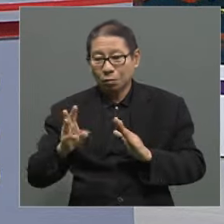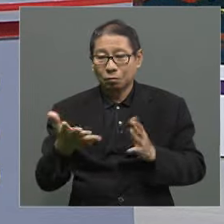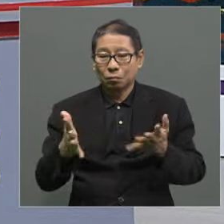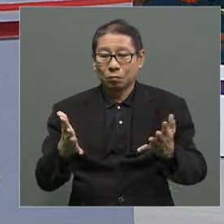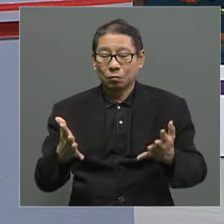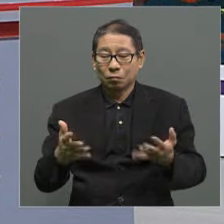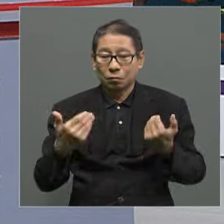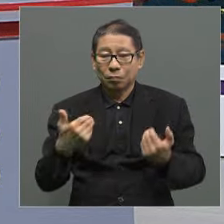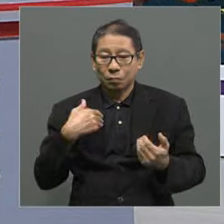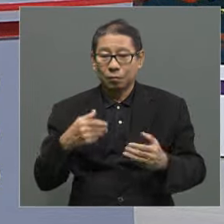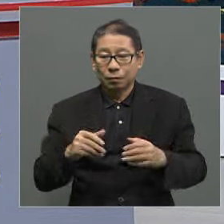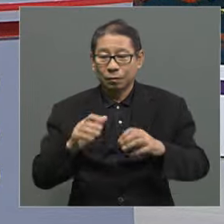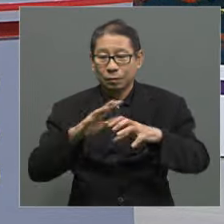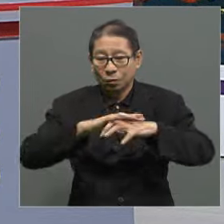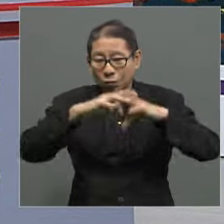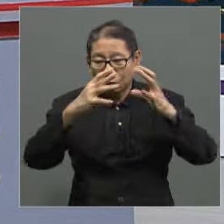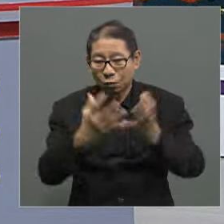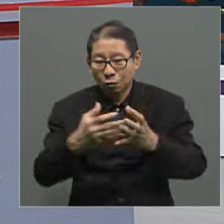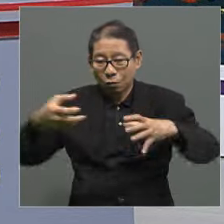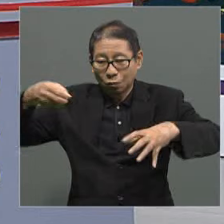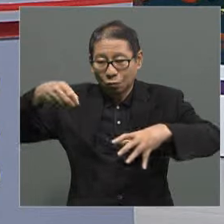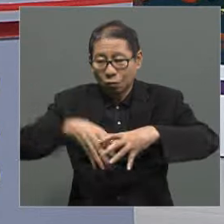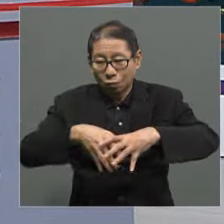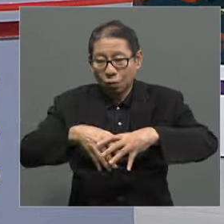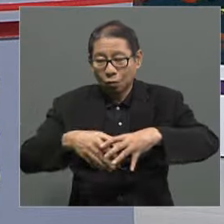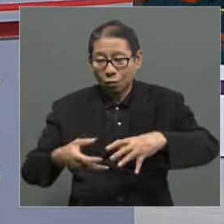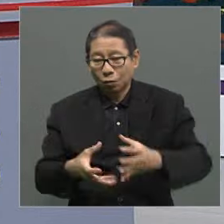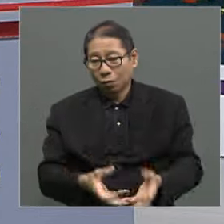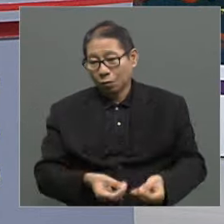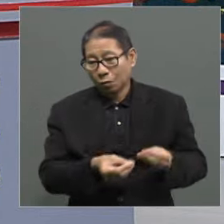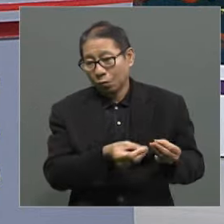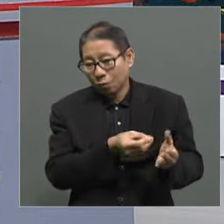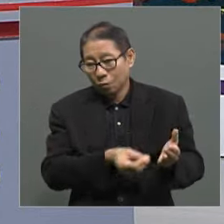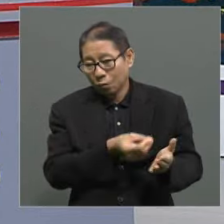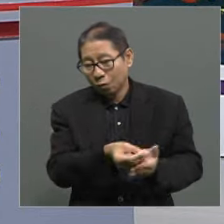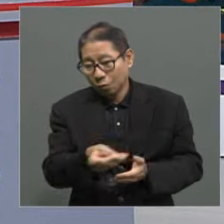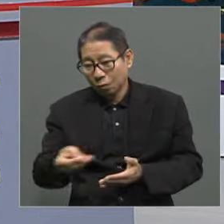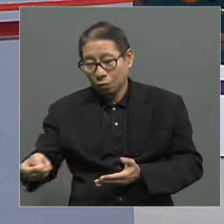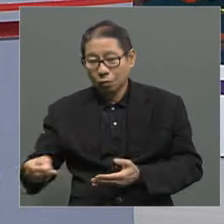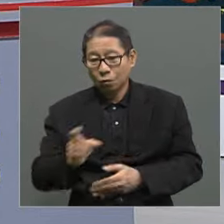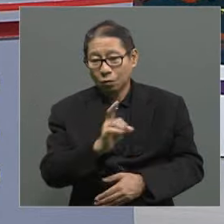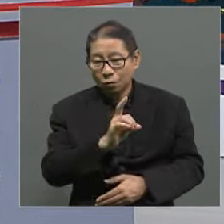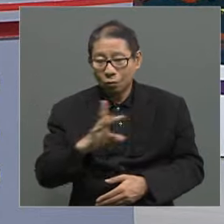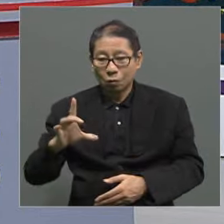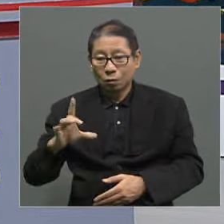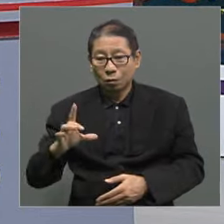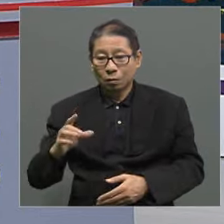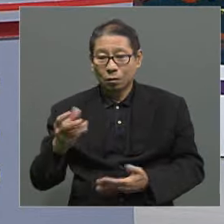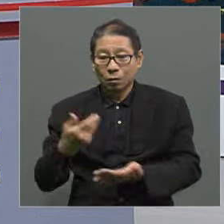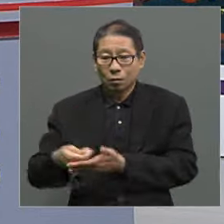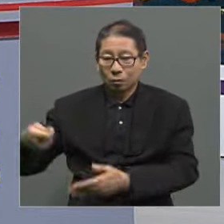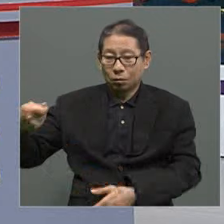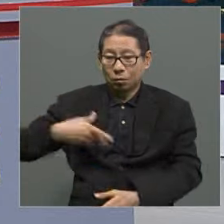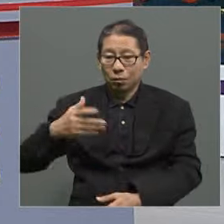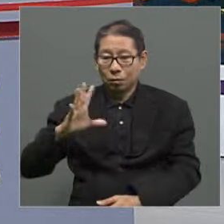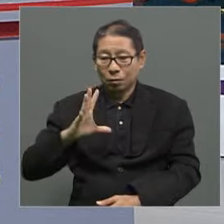บอกคุณผู้ชมอ่ะบรรจุลูกบอลดินระเบิดอย่างงั้นไปอ่ะ 1ถุง 100ลูกได้ 50บาทก็ยังต้องไปทำเพราะฉะนั้นสุดท้ายแล้วมันก็วน